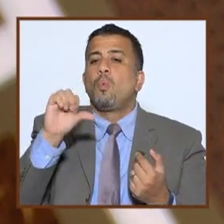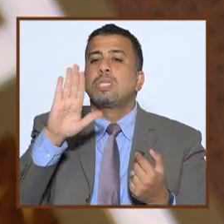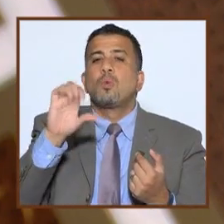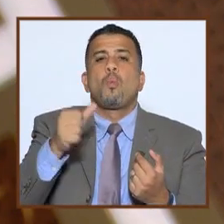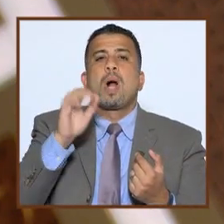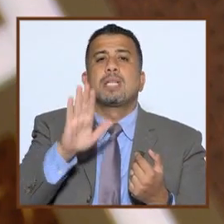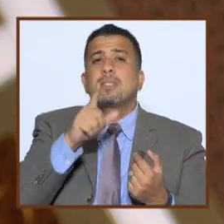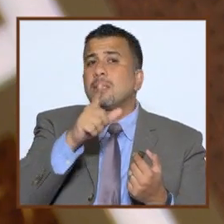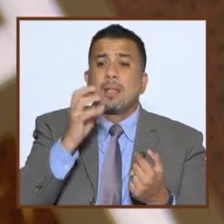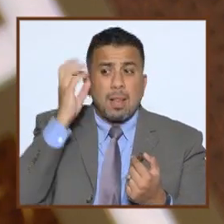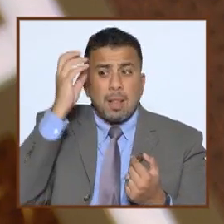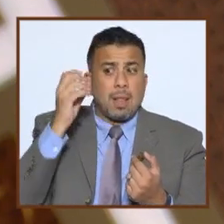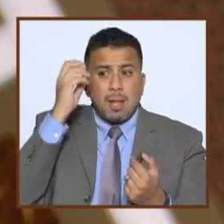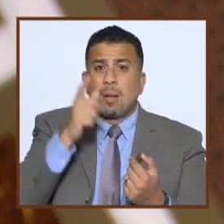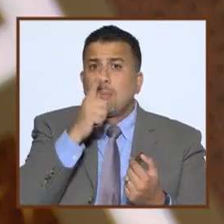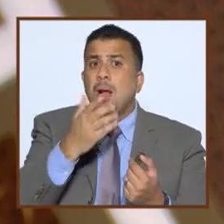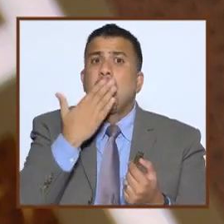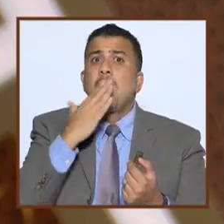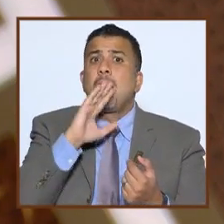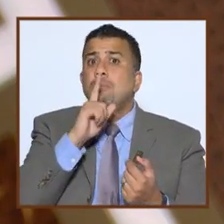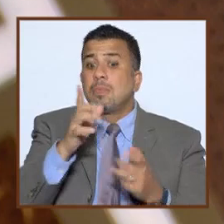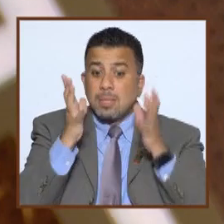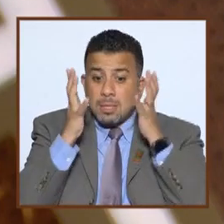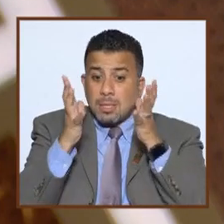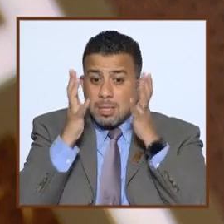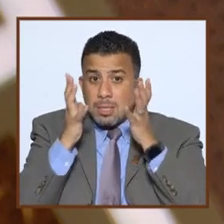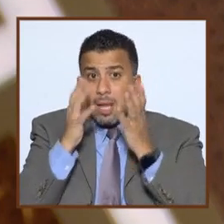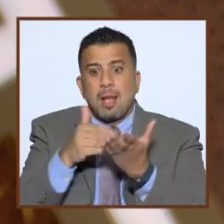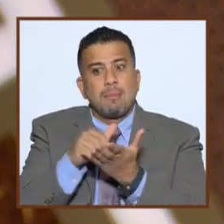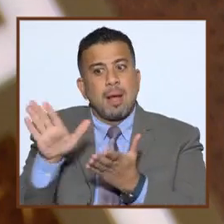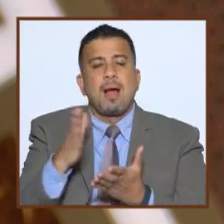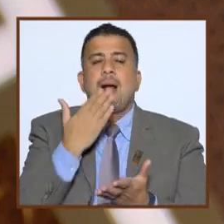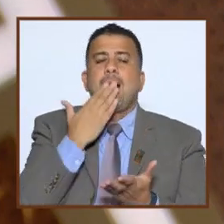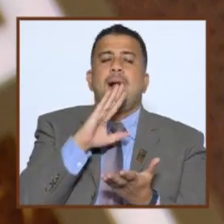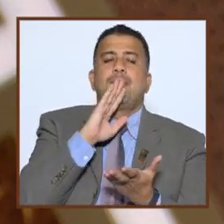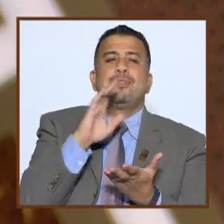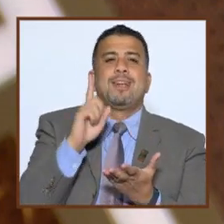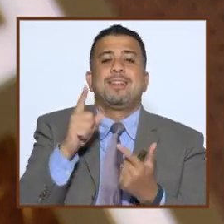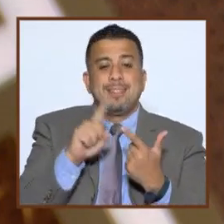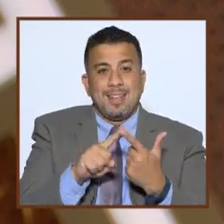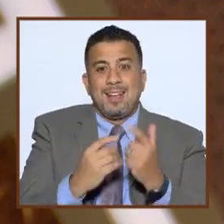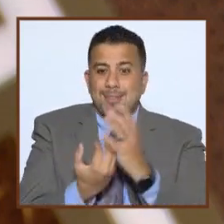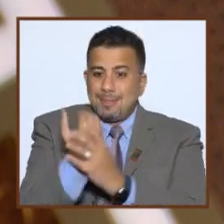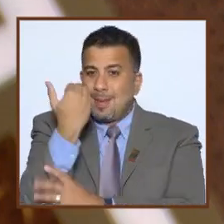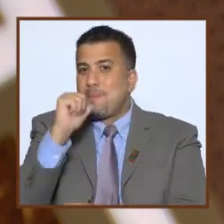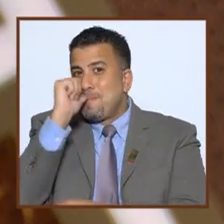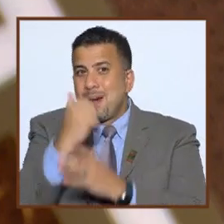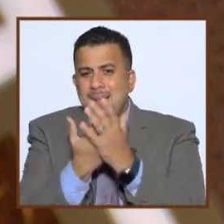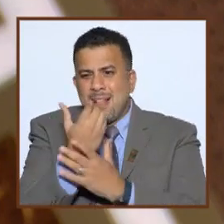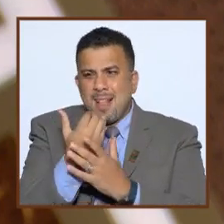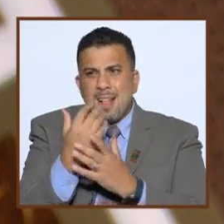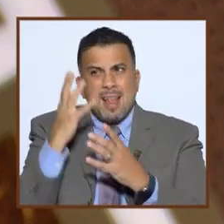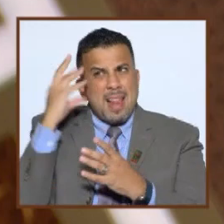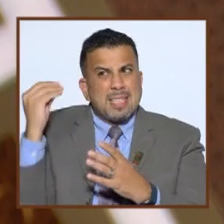فيه وانت ولله الحمد قطعت مرحله كبيره جدا من القضاء على الوسواس قطع يعني